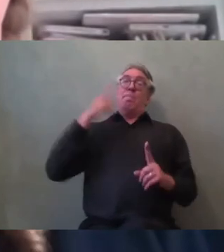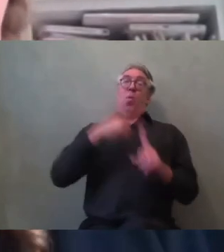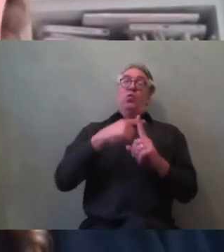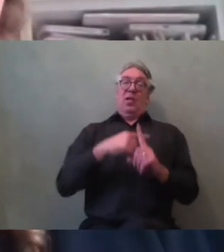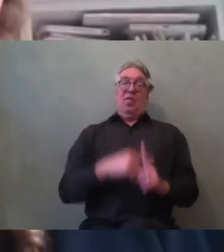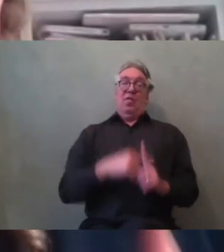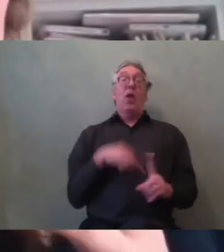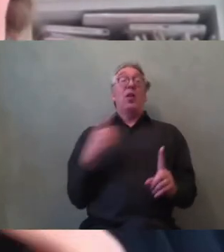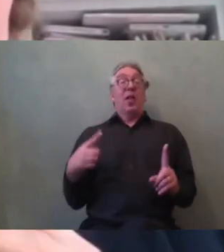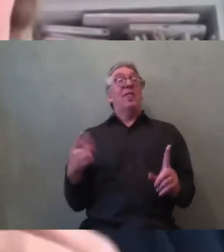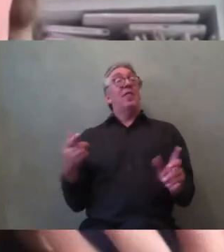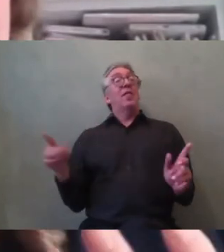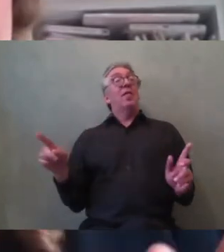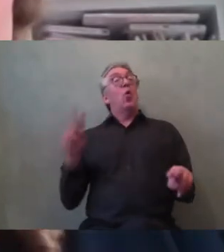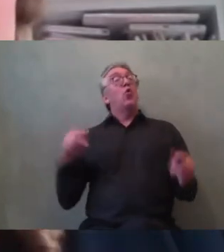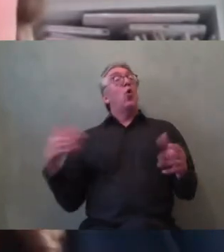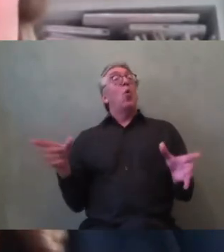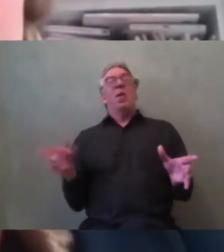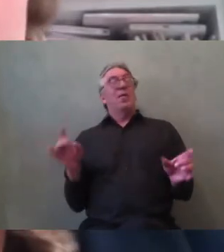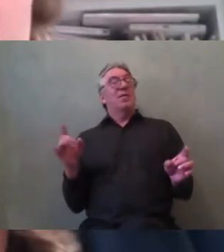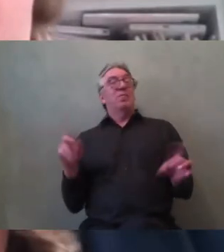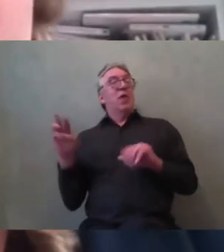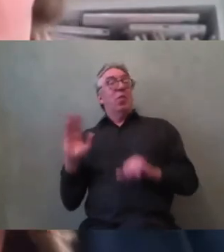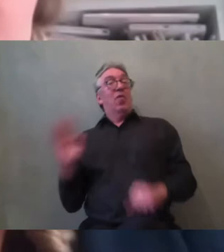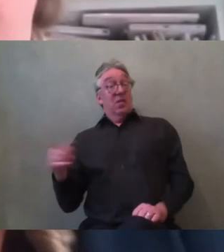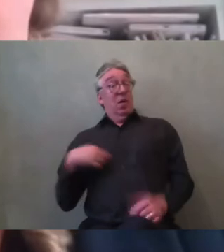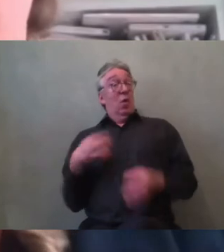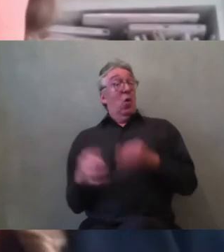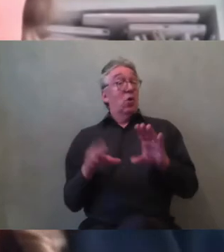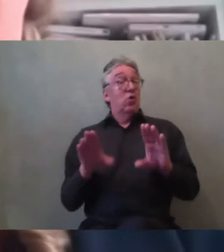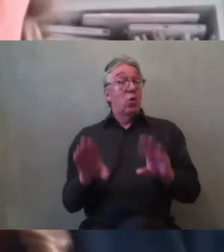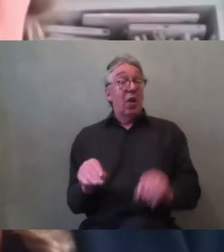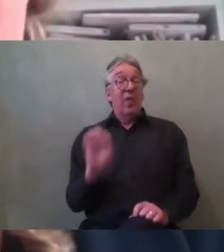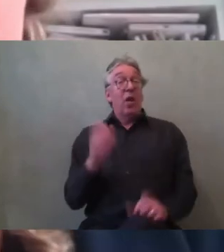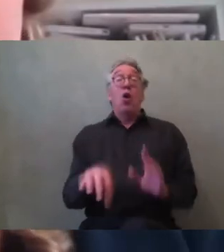gegaan. En dat, het onderzoek wat we daarna hebben gedaan is te vinden op